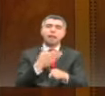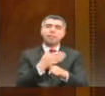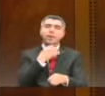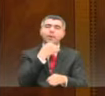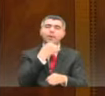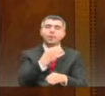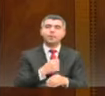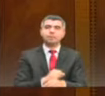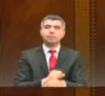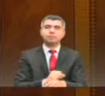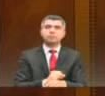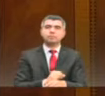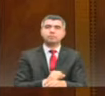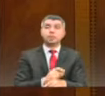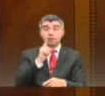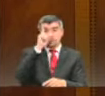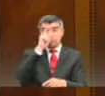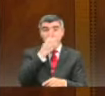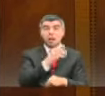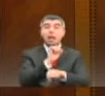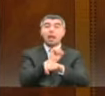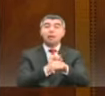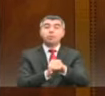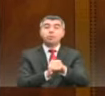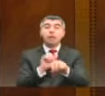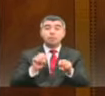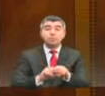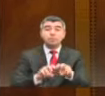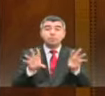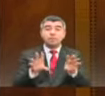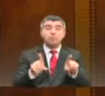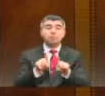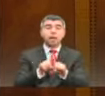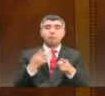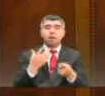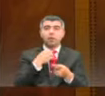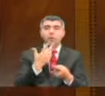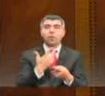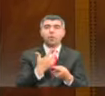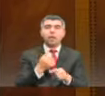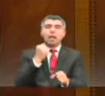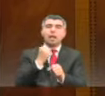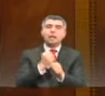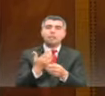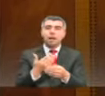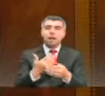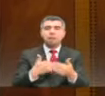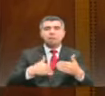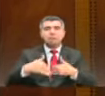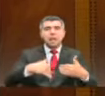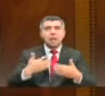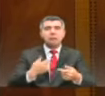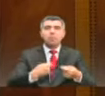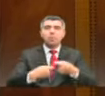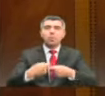قليل. التغطية الصحية إن شاء الله ستشمل أصحاب المهن الحرة أيضاً، وهذا سيوسع